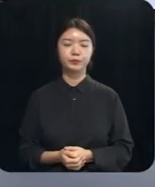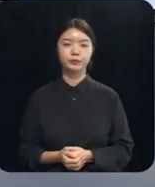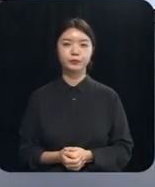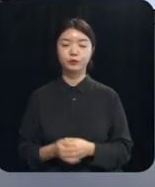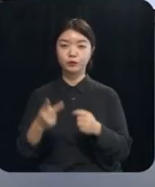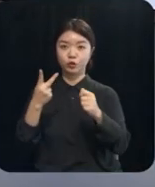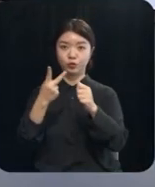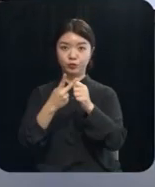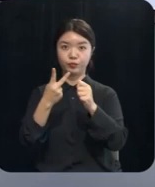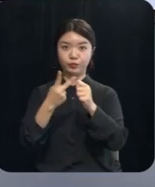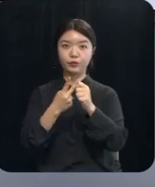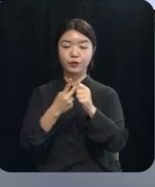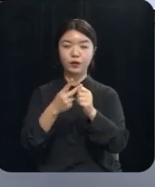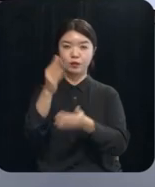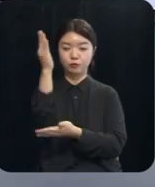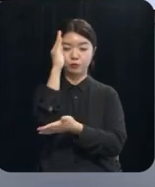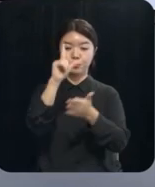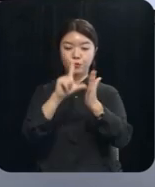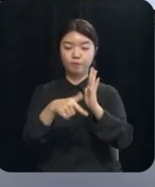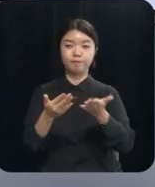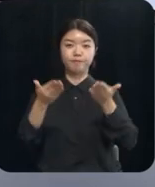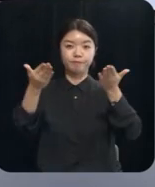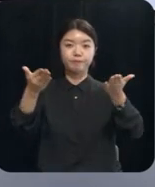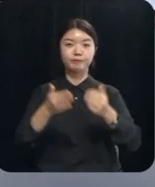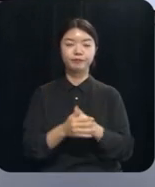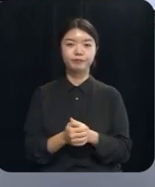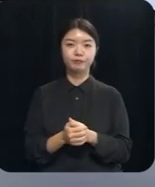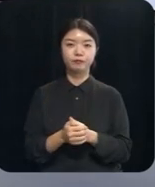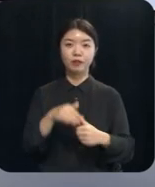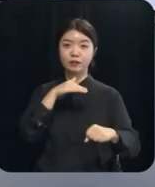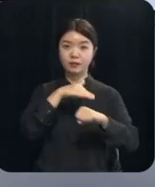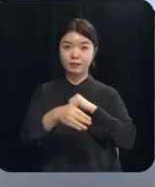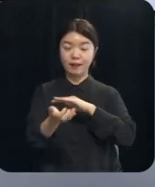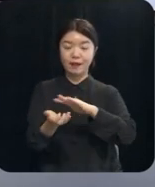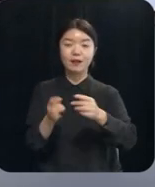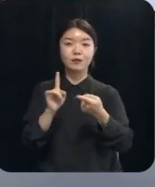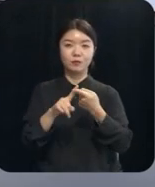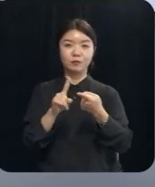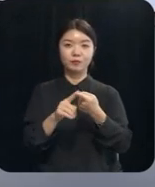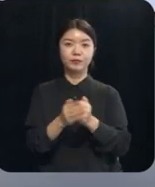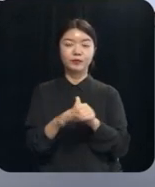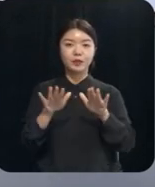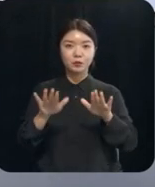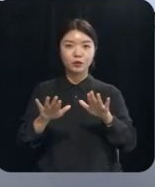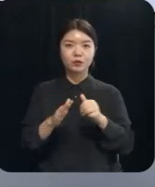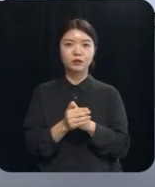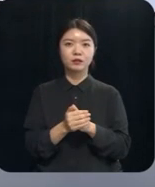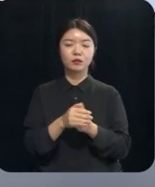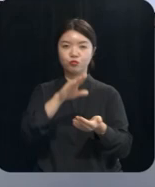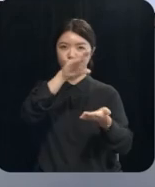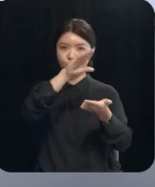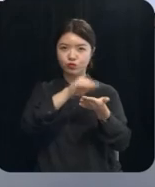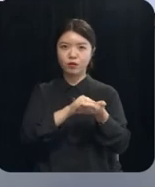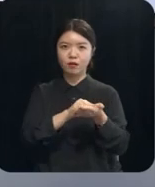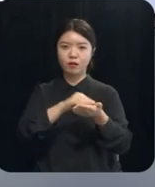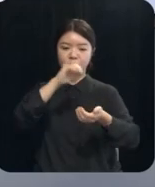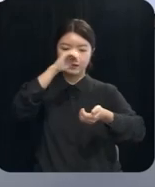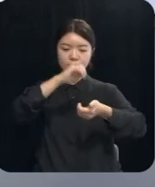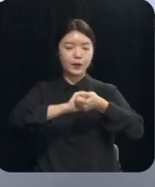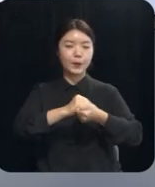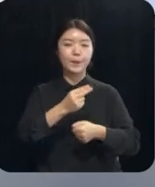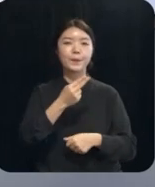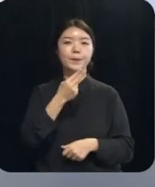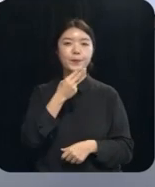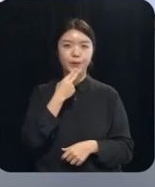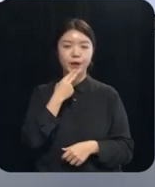두 번째 주도권 토론을 해보도록 하겠습니다. 방식은 같습니다. 이번에는 주제 제한을 두지